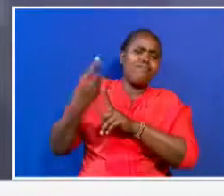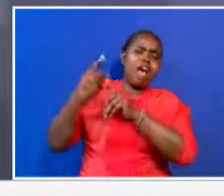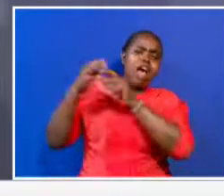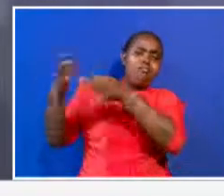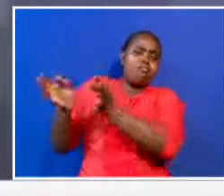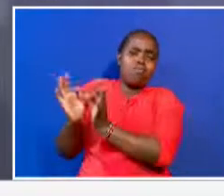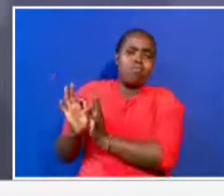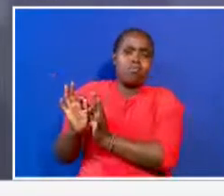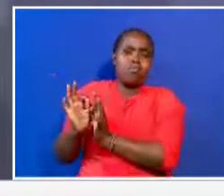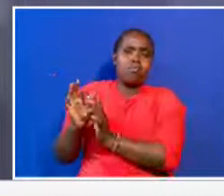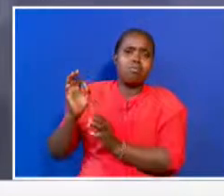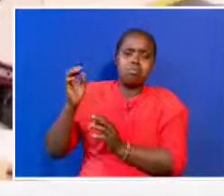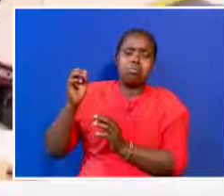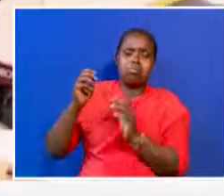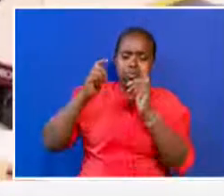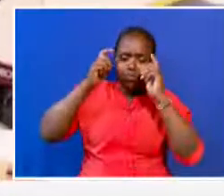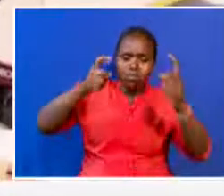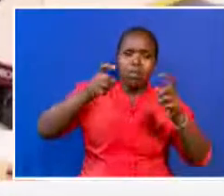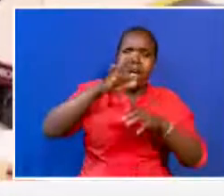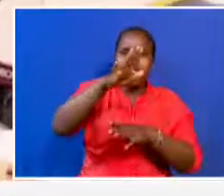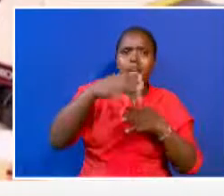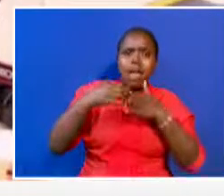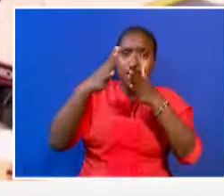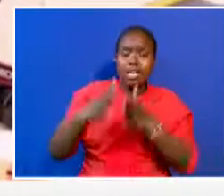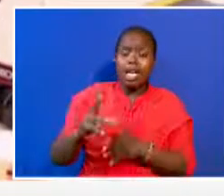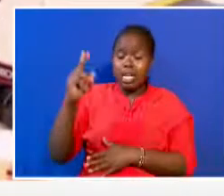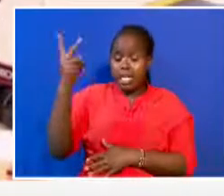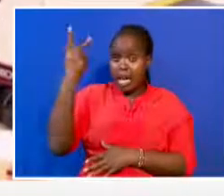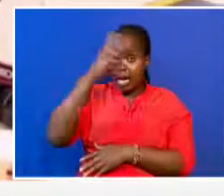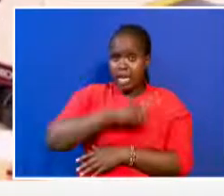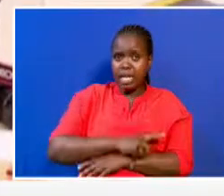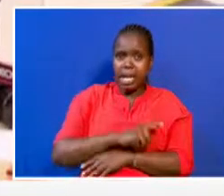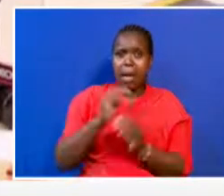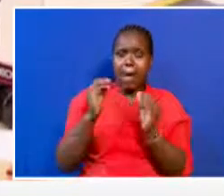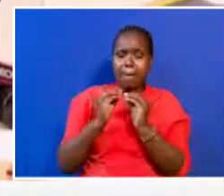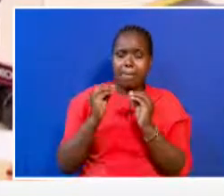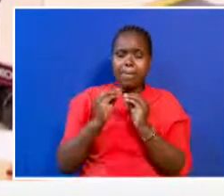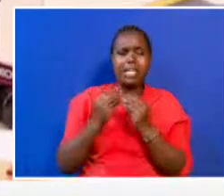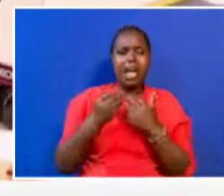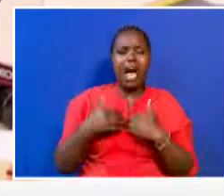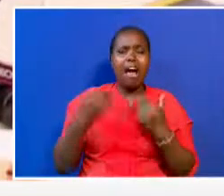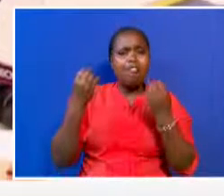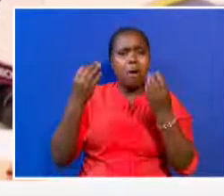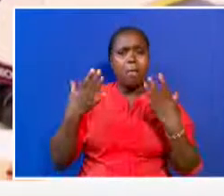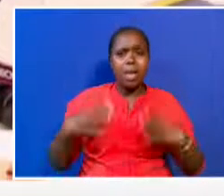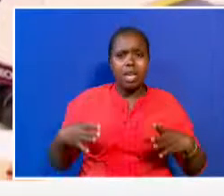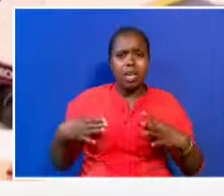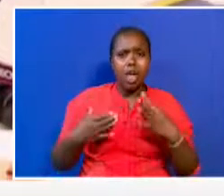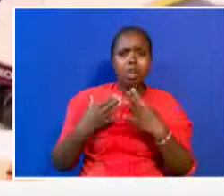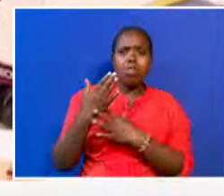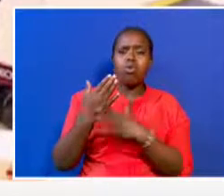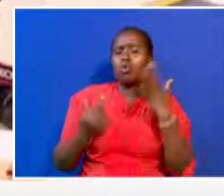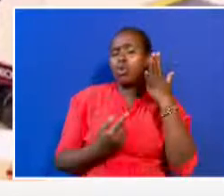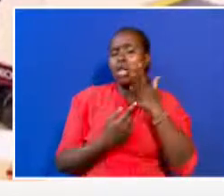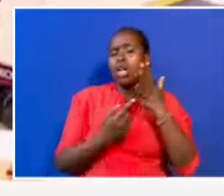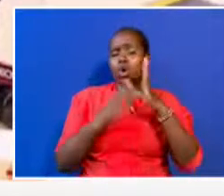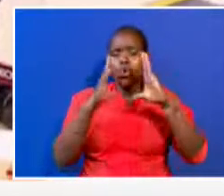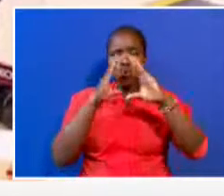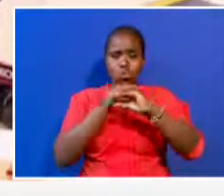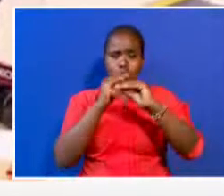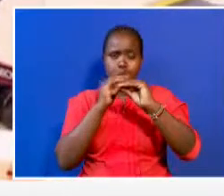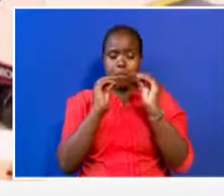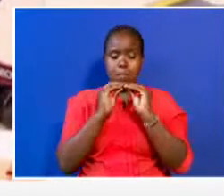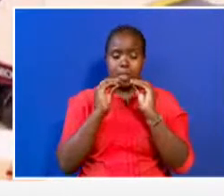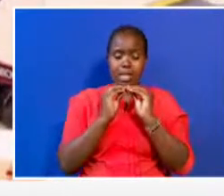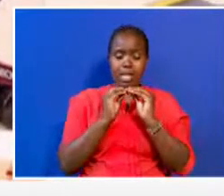enclaves crowning their leaders. Kwa siku ya pili mfuatilia, mkutano huu ulihudhuriwa na wengi kupitia njia ya kiteknolojia na